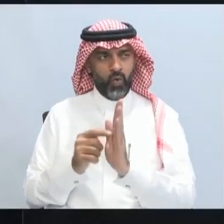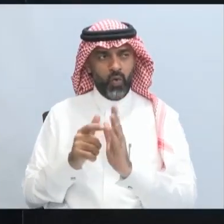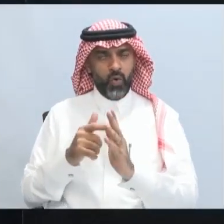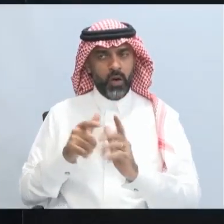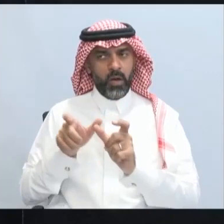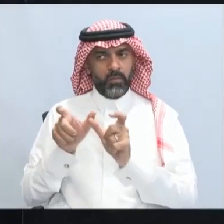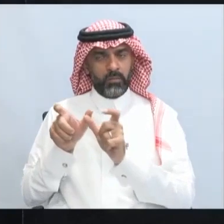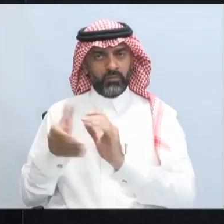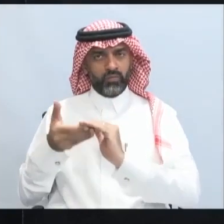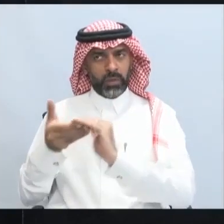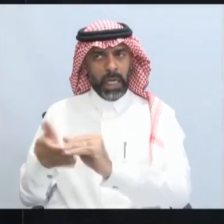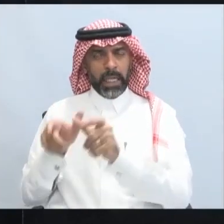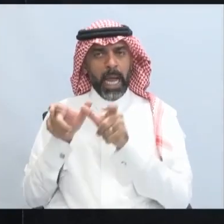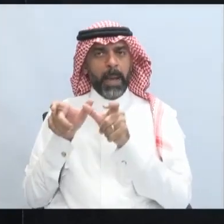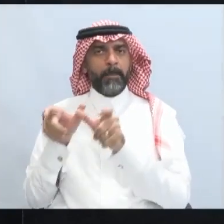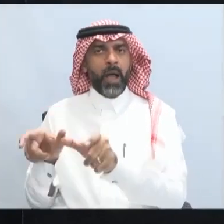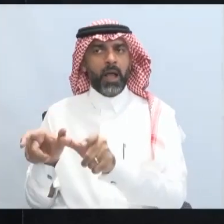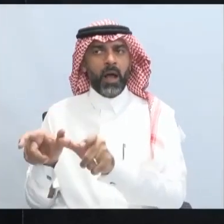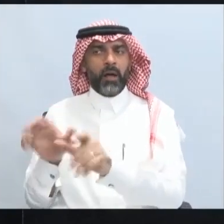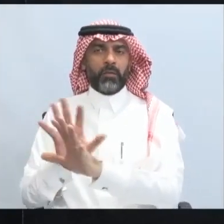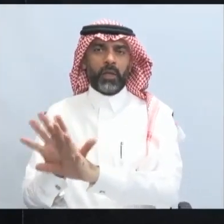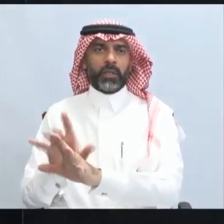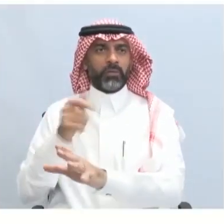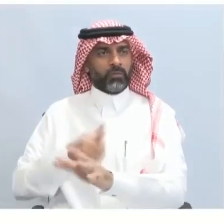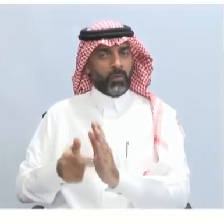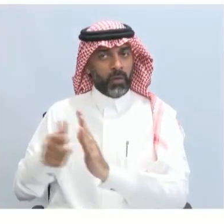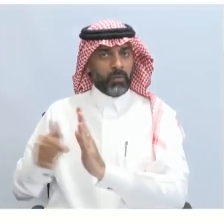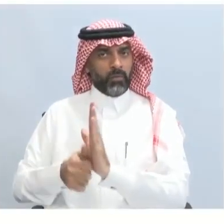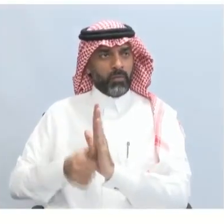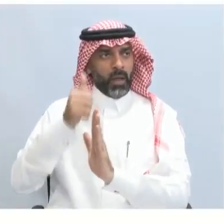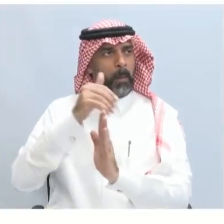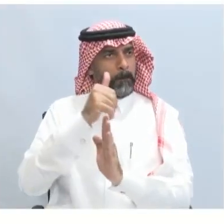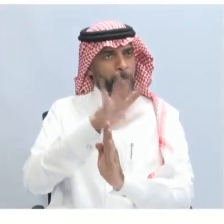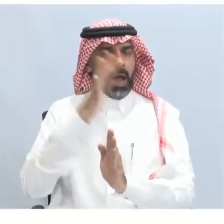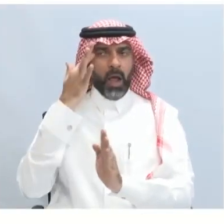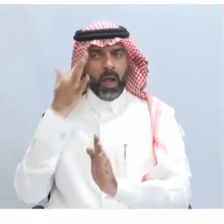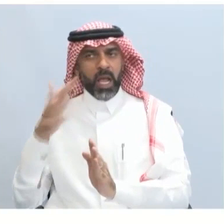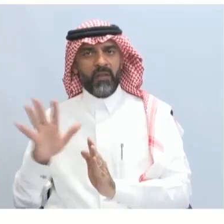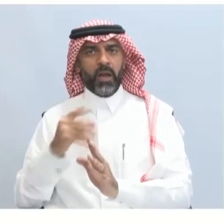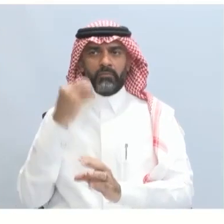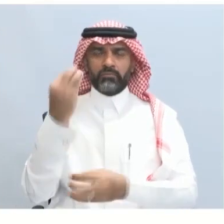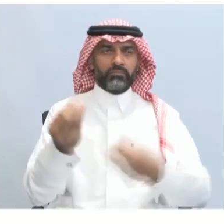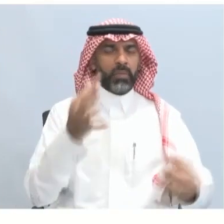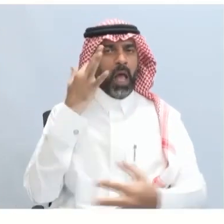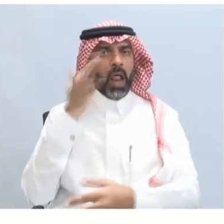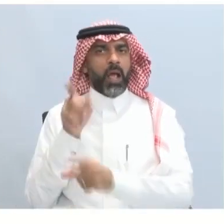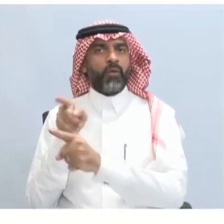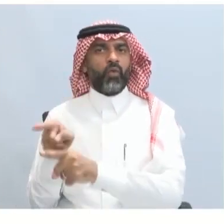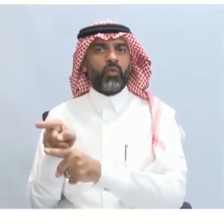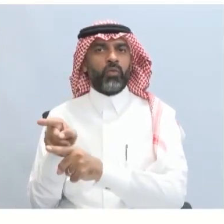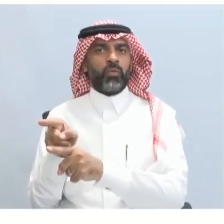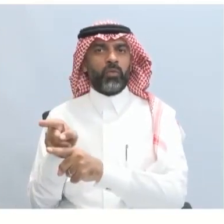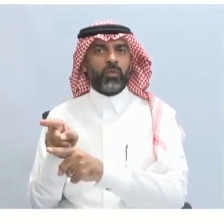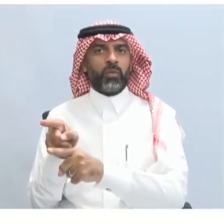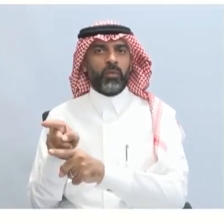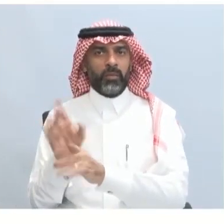ماذا يمكنه من بيعه من استغلاله وبيعه وهبته وغير ذلك فله الحق